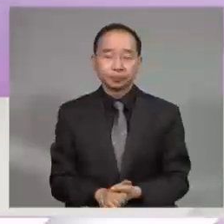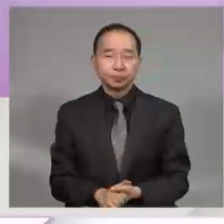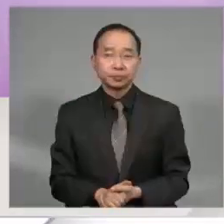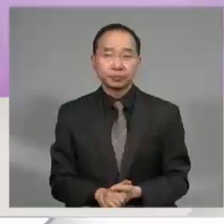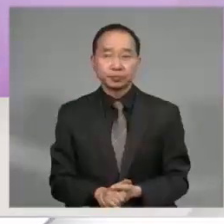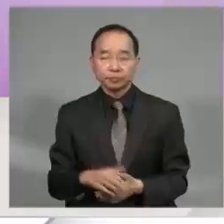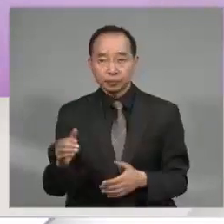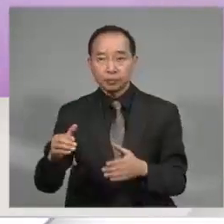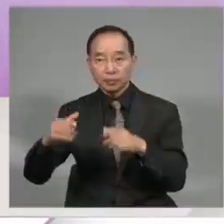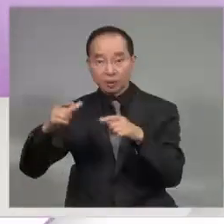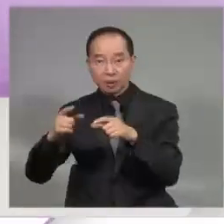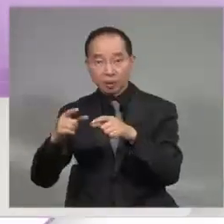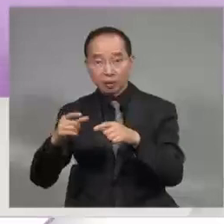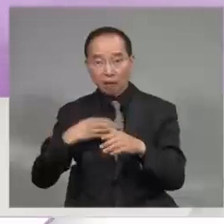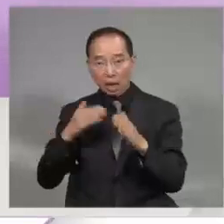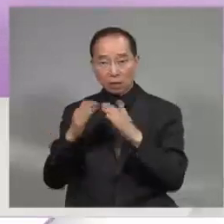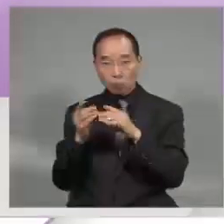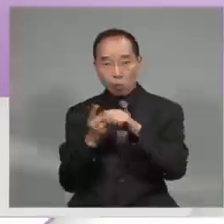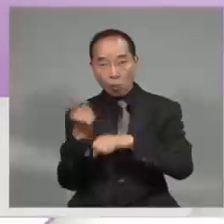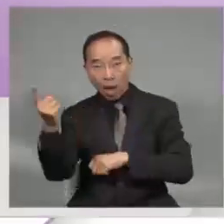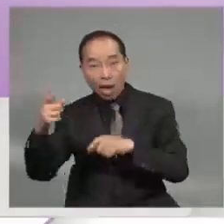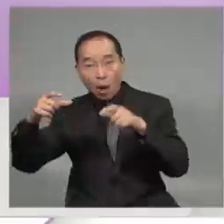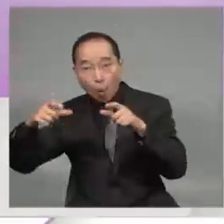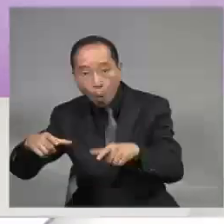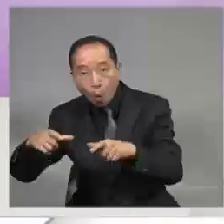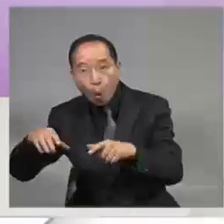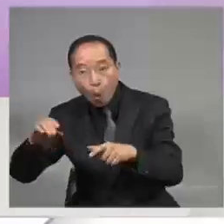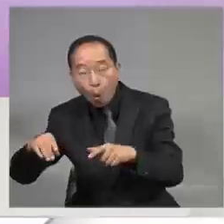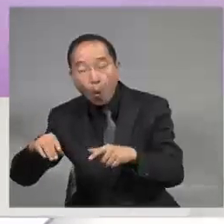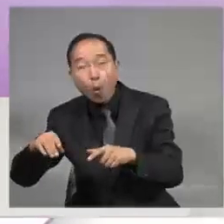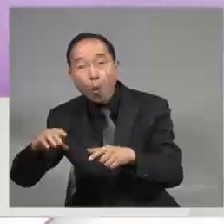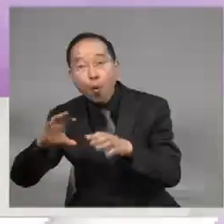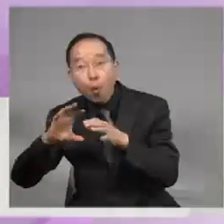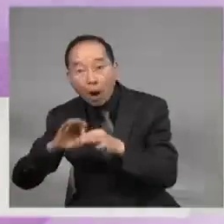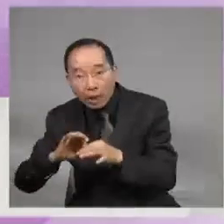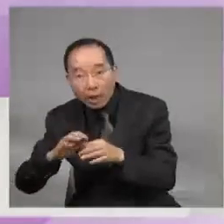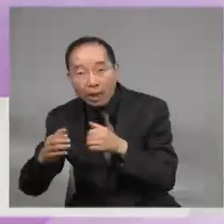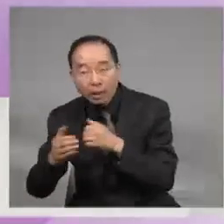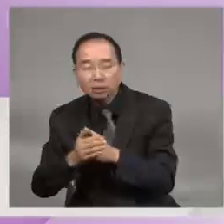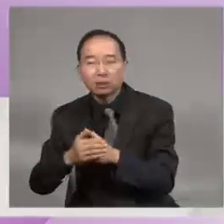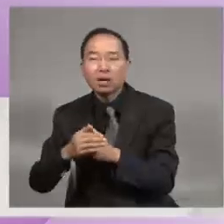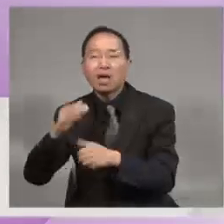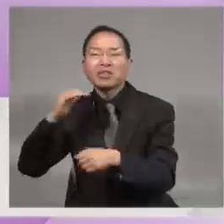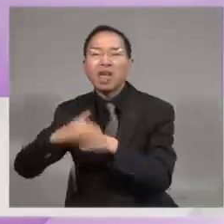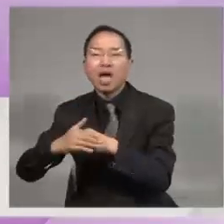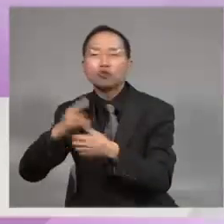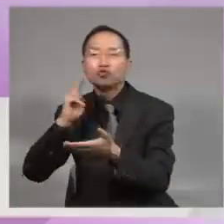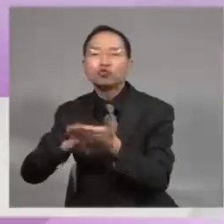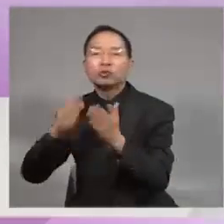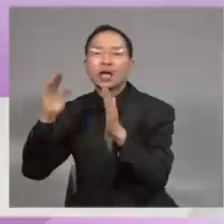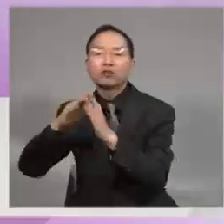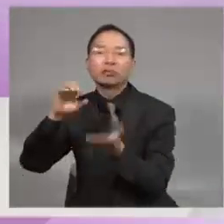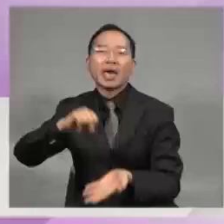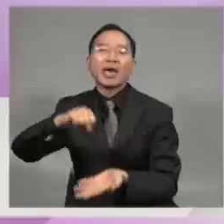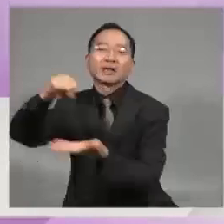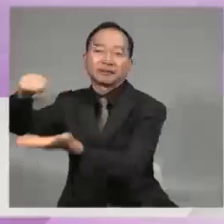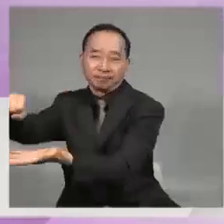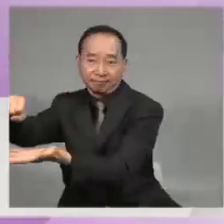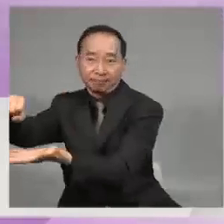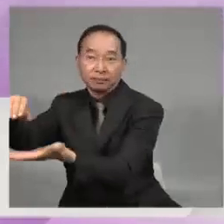우체국으로 지금 현재 대구 우체국을 먼저 찍을 예정이라고 하고요. 그 이후에 관내 투표함은